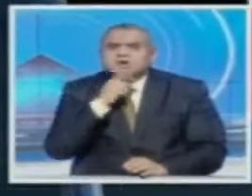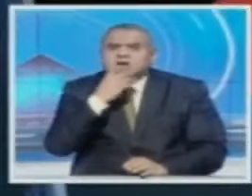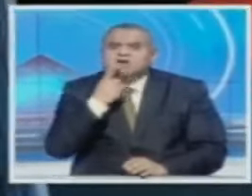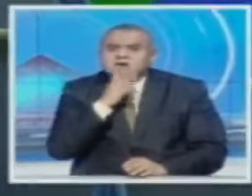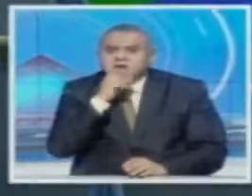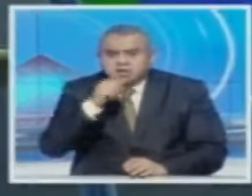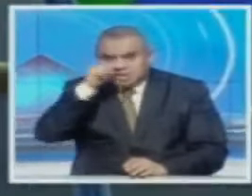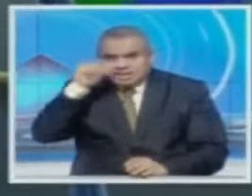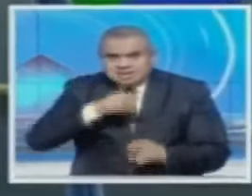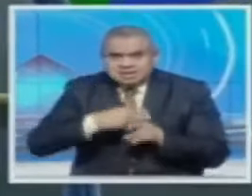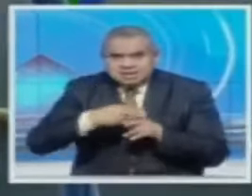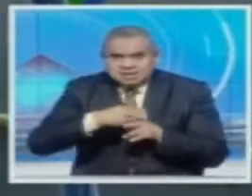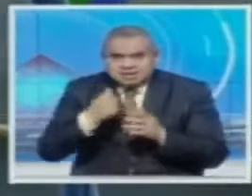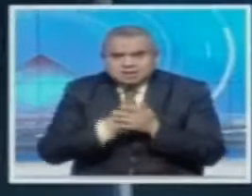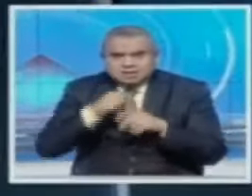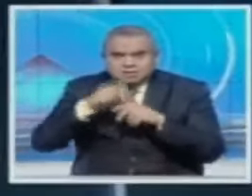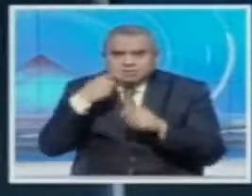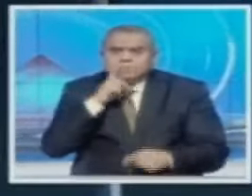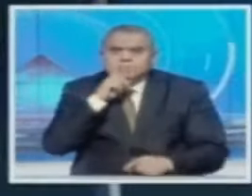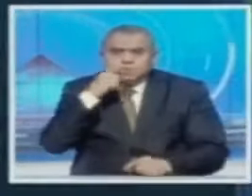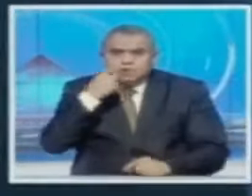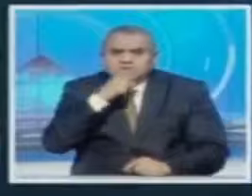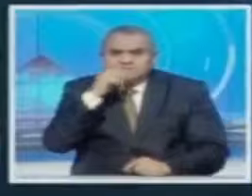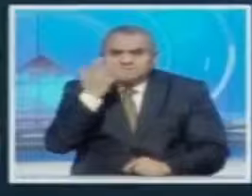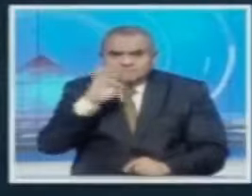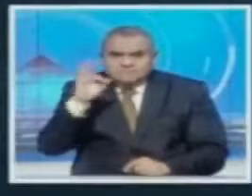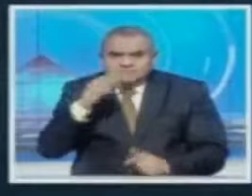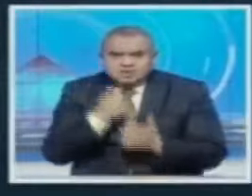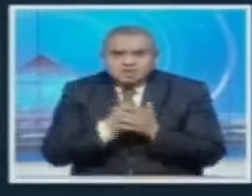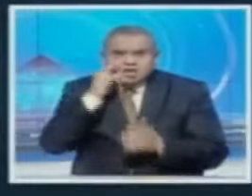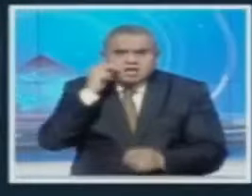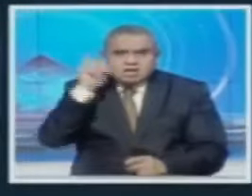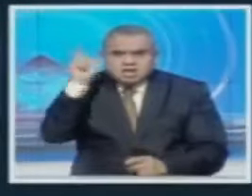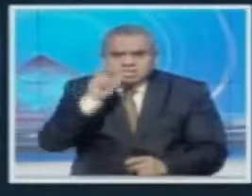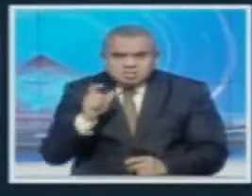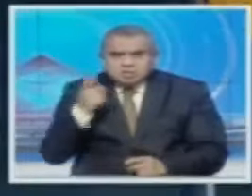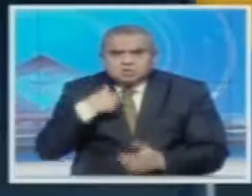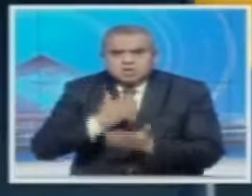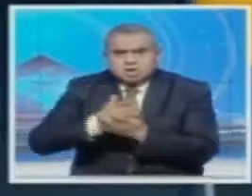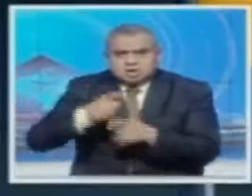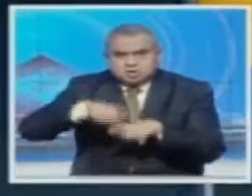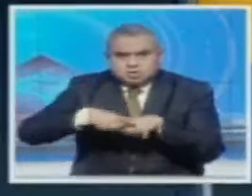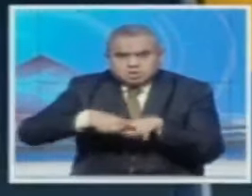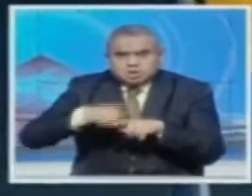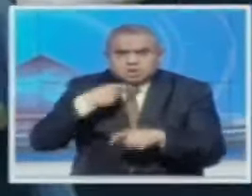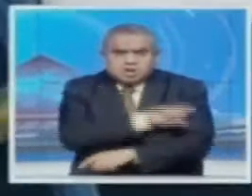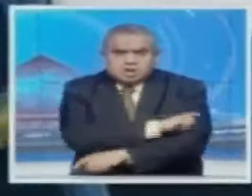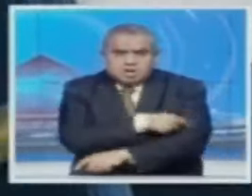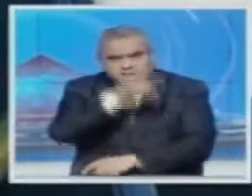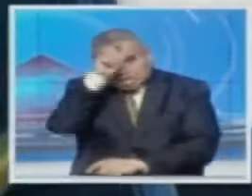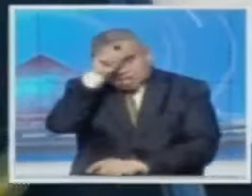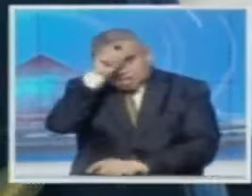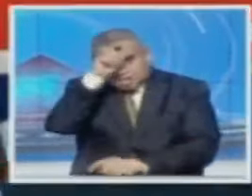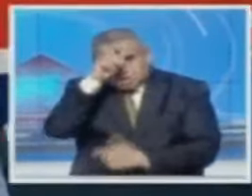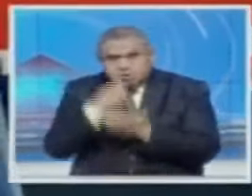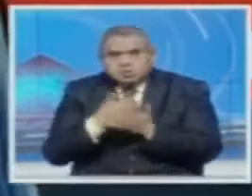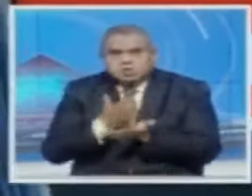والكويت وجزر القمر وفرنسا وإيطاليا واليونان وألمانيا